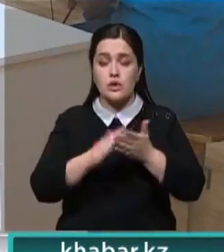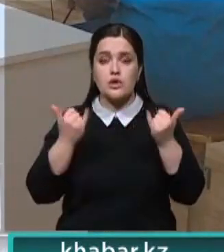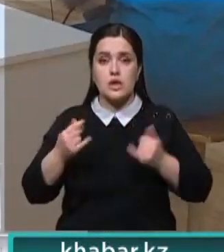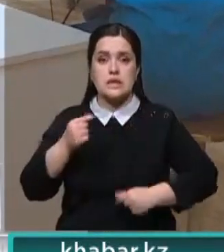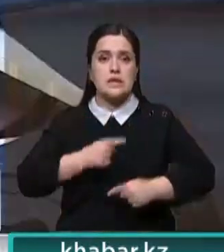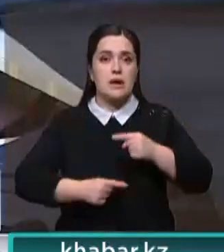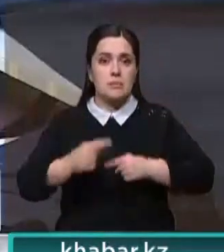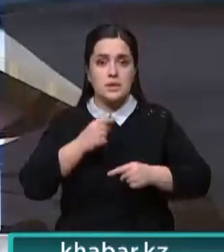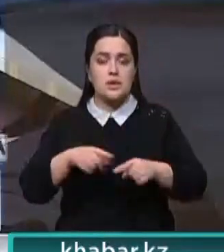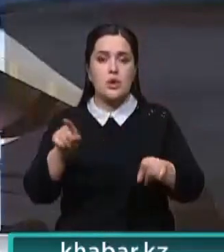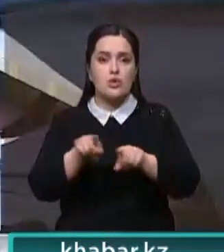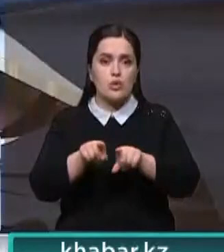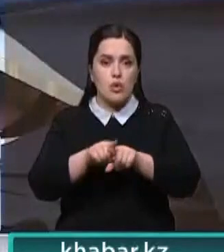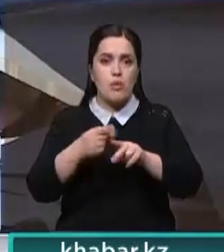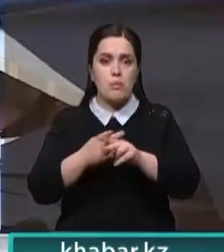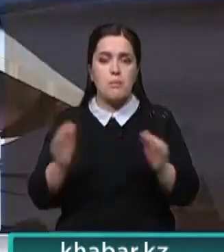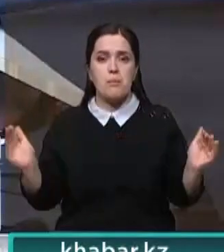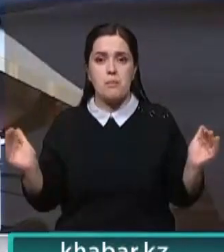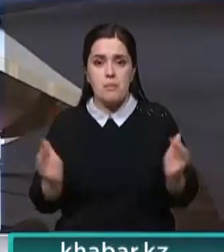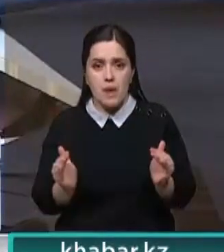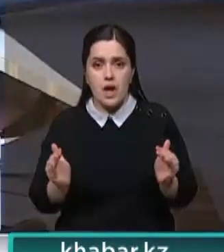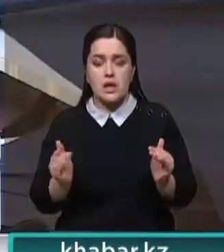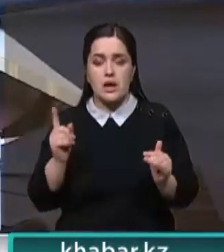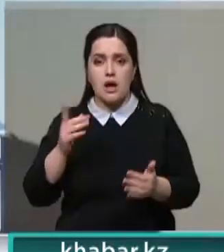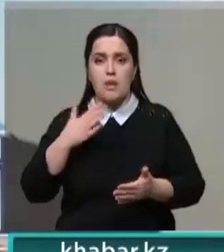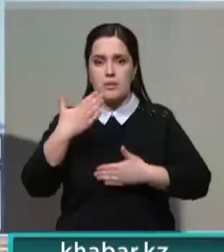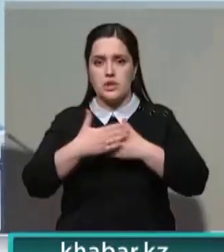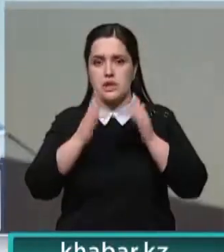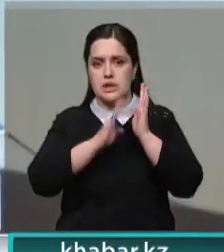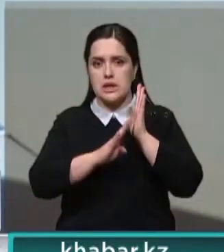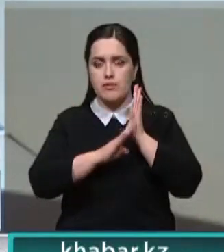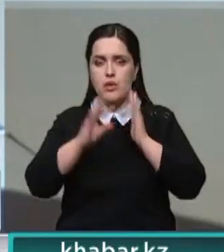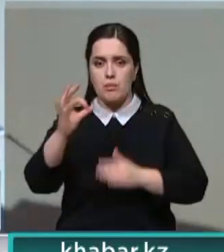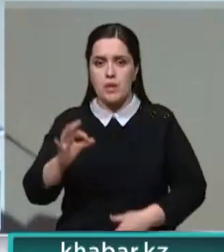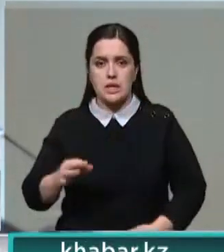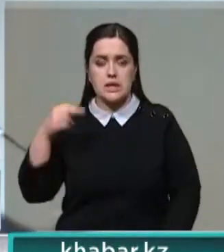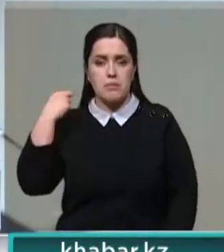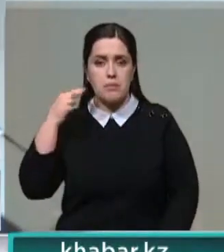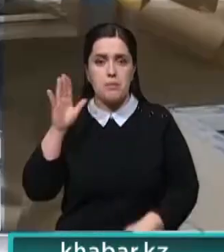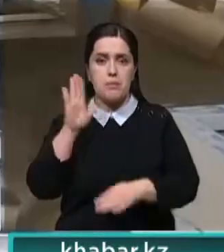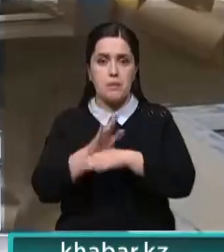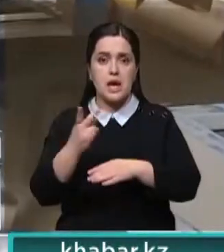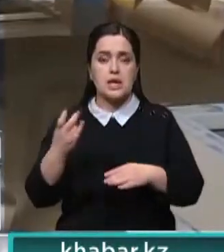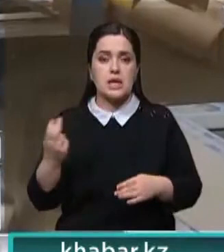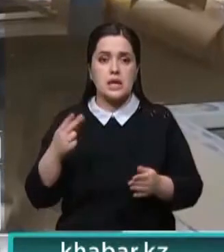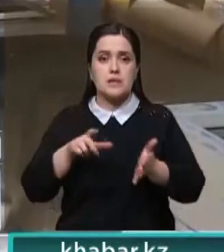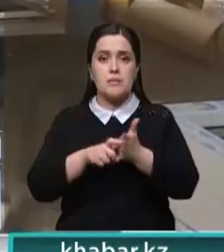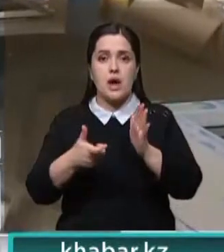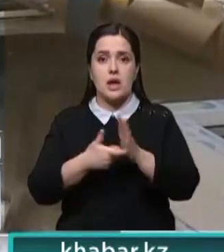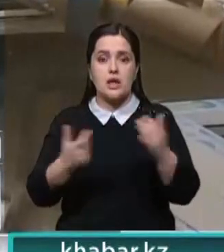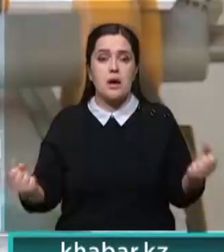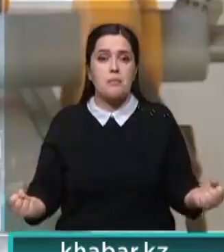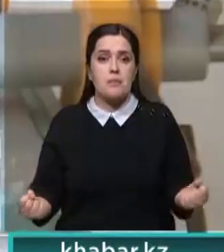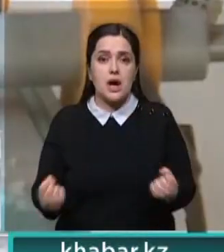бизнес, особенно малый, доля которого на рынке внушительная, почти 90%. Президент поручил Нацпалате Атамикен поддержать